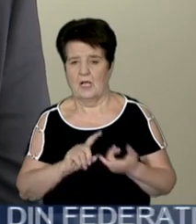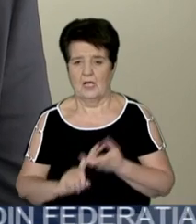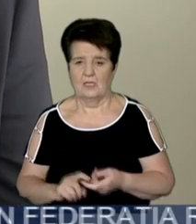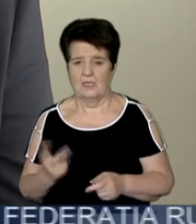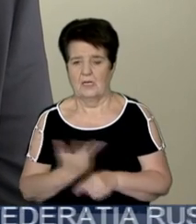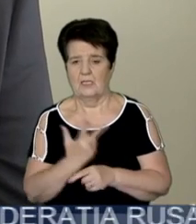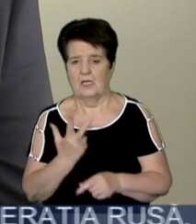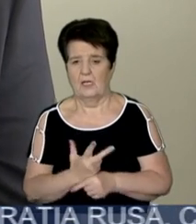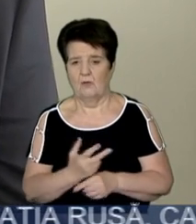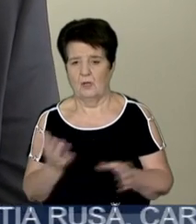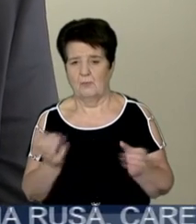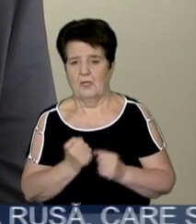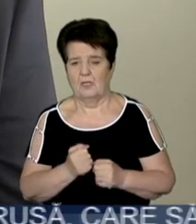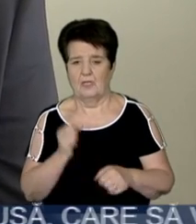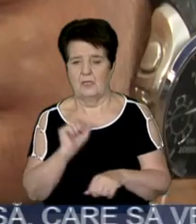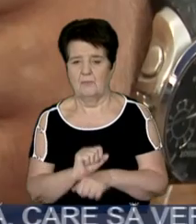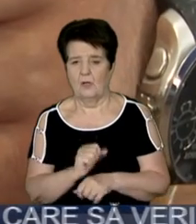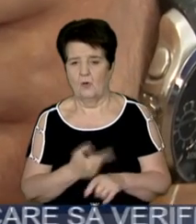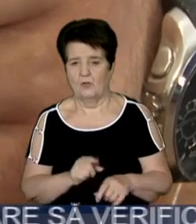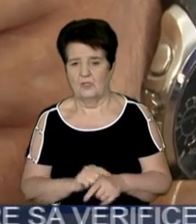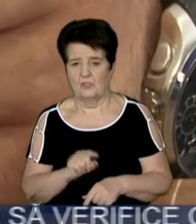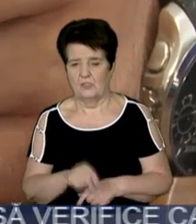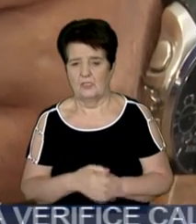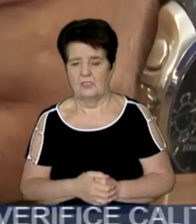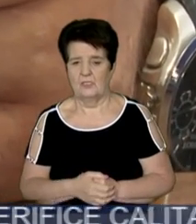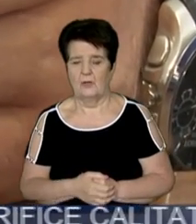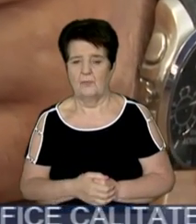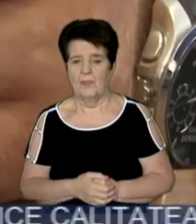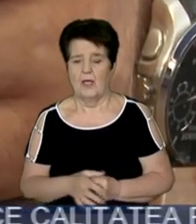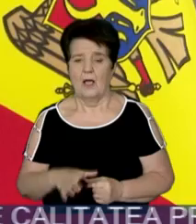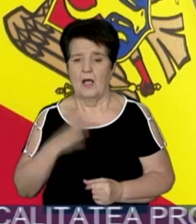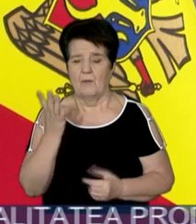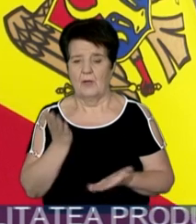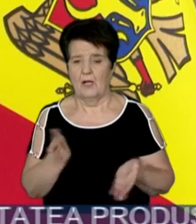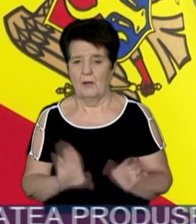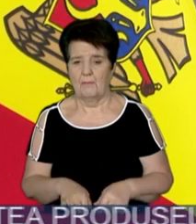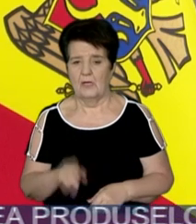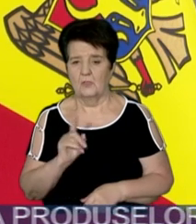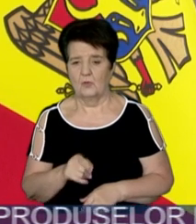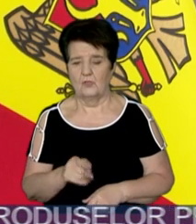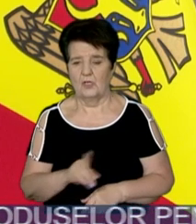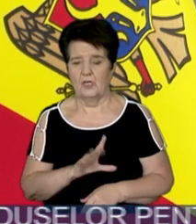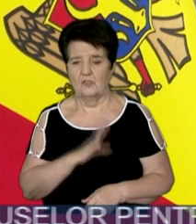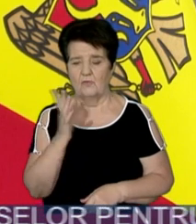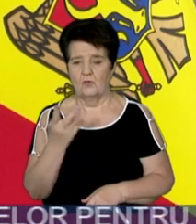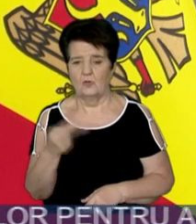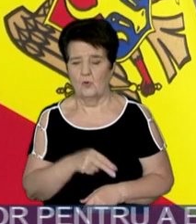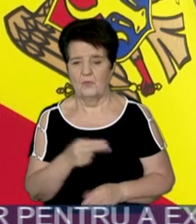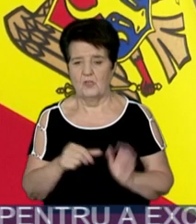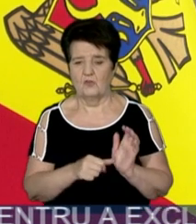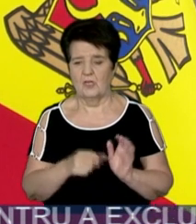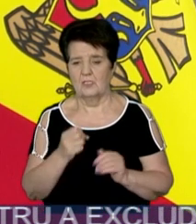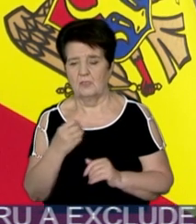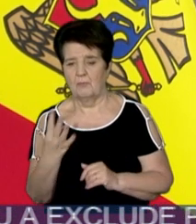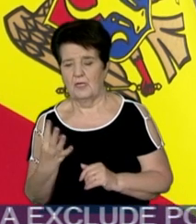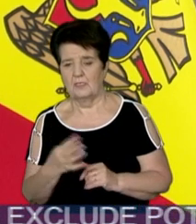treia oară când noi primim un embargo de genul acesta. Spre regret, deci am rămas la ceea ce ne-am pornit în 2006, 2014 și deja